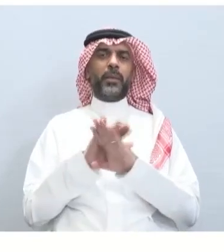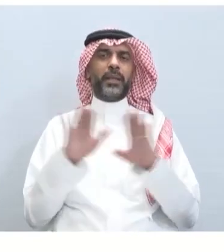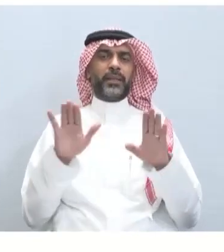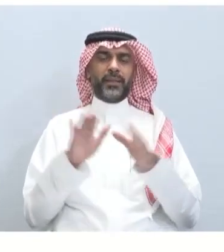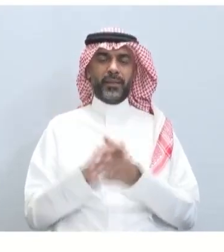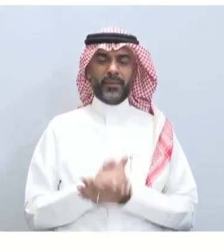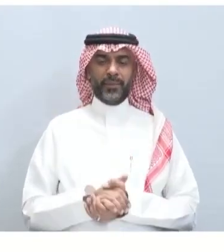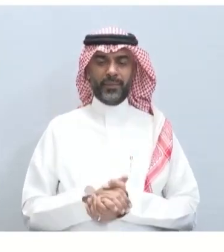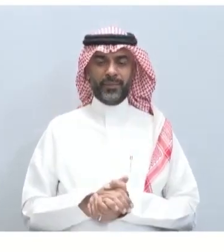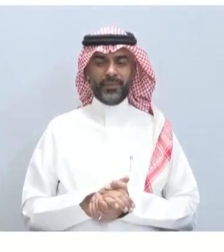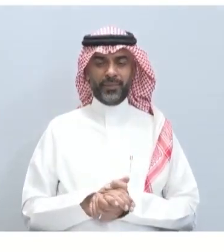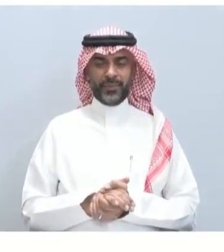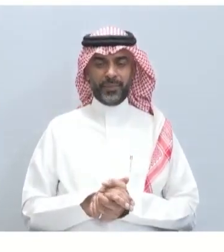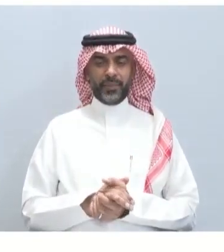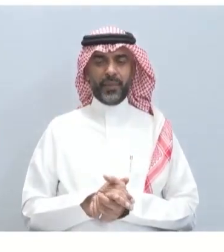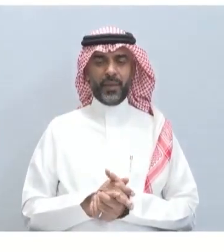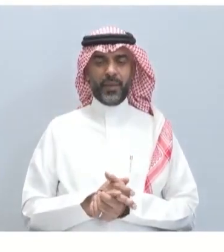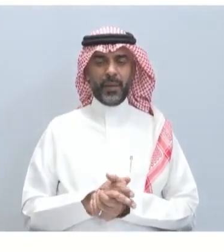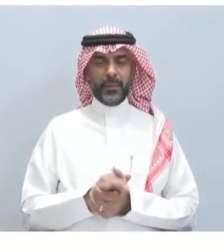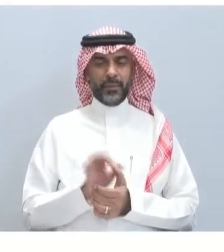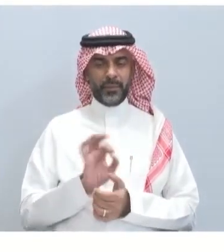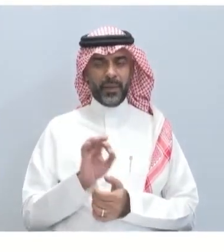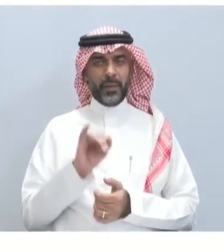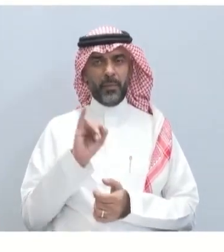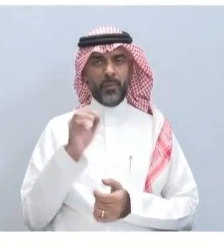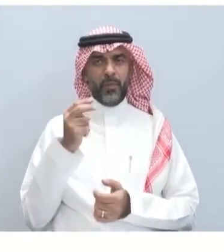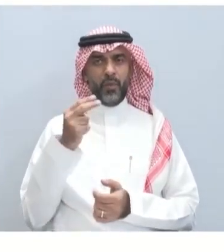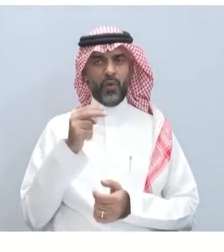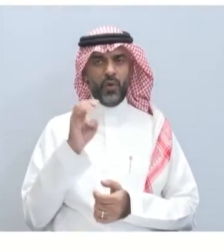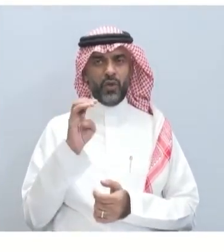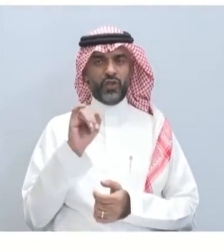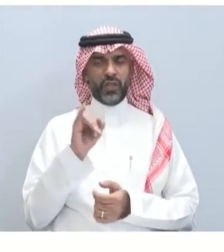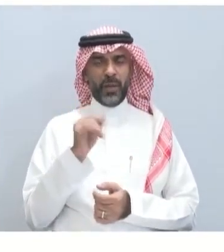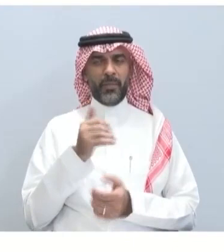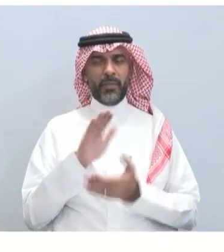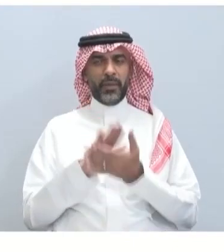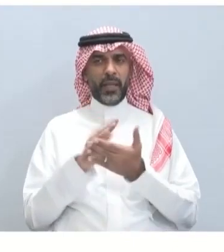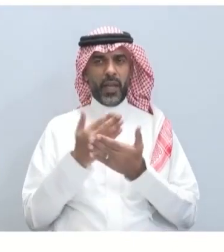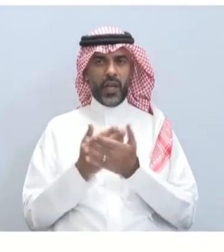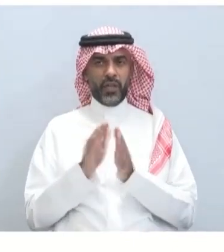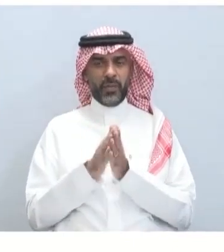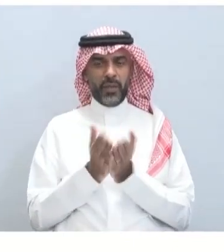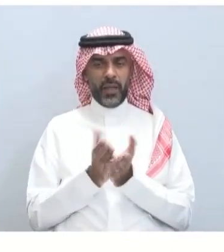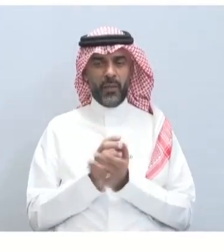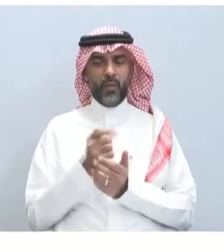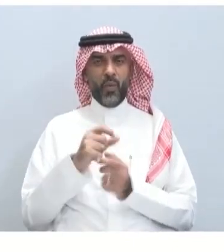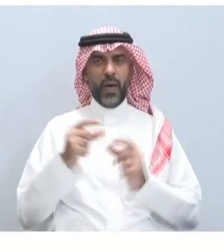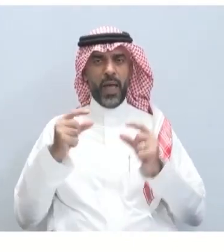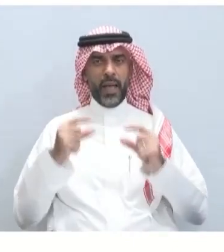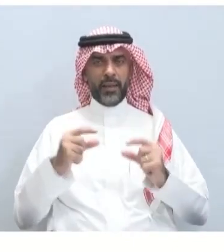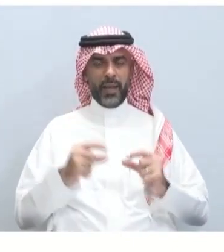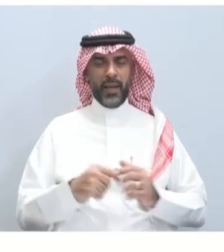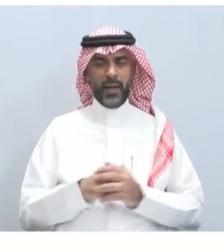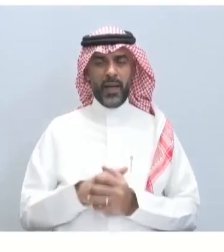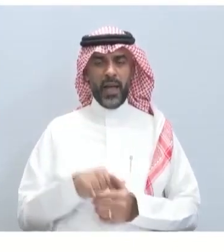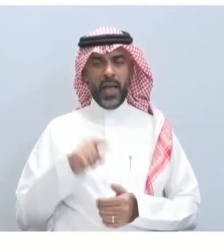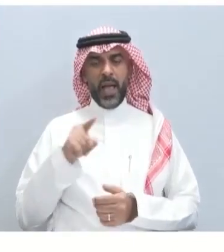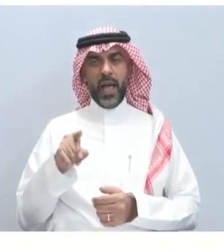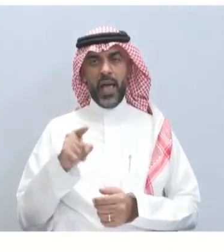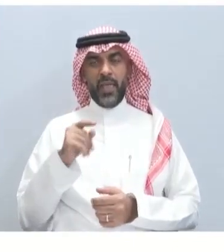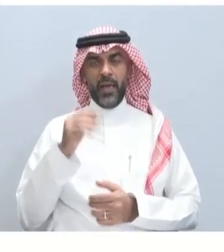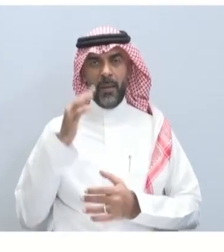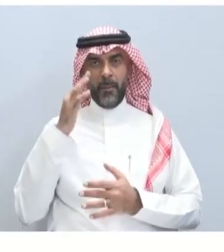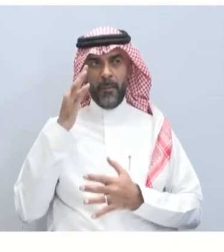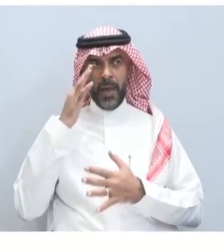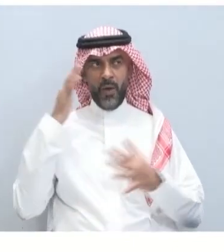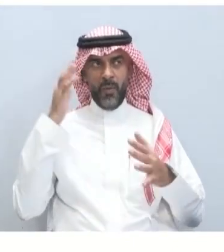ماذا الموسوعات المعاجم والتراجم ايضا والادله هذه بالنسبه لمصادر